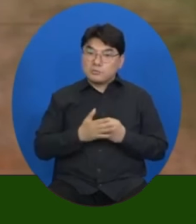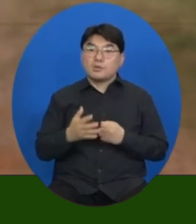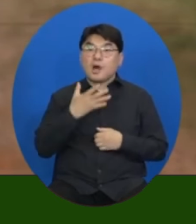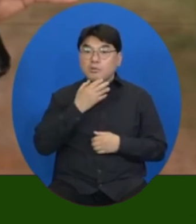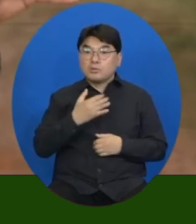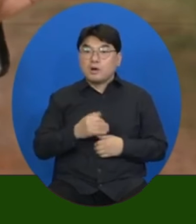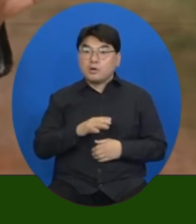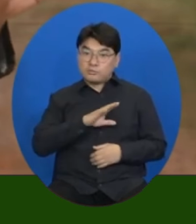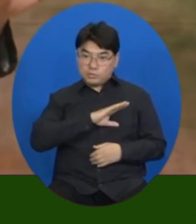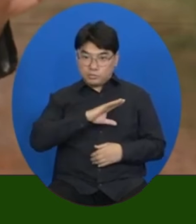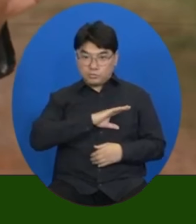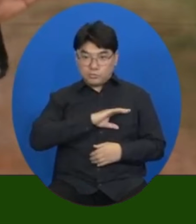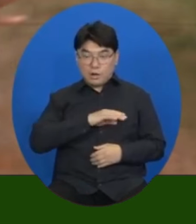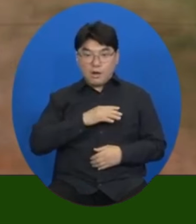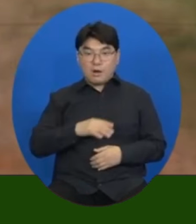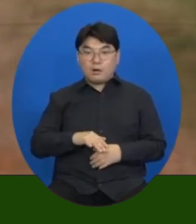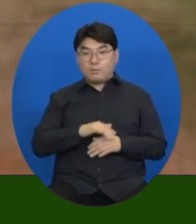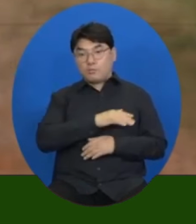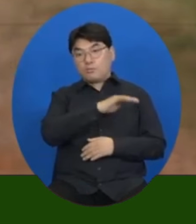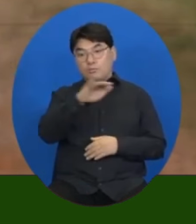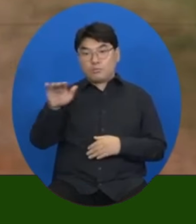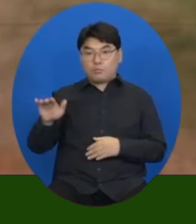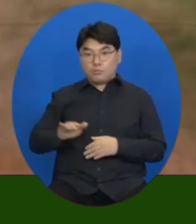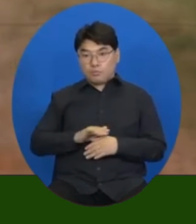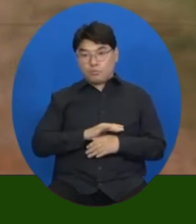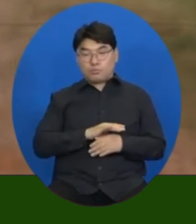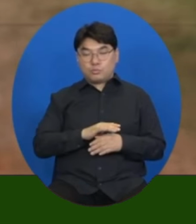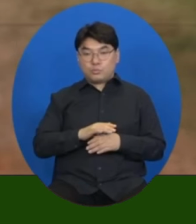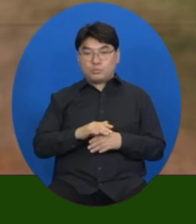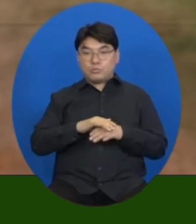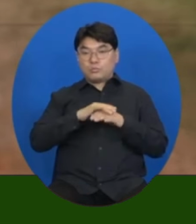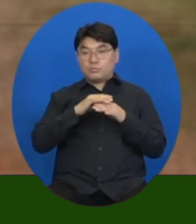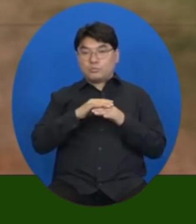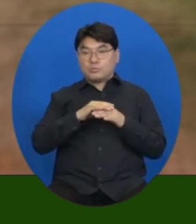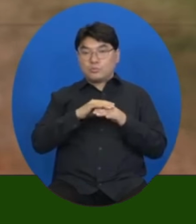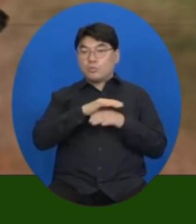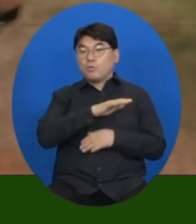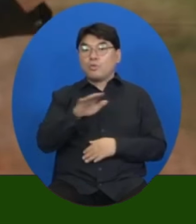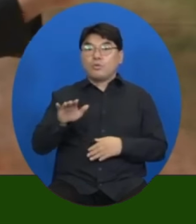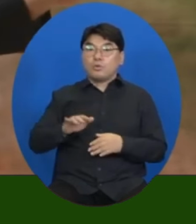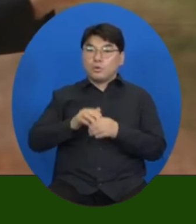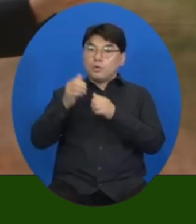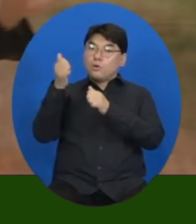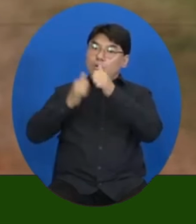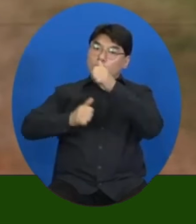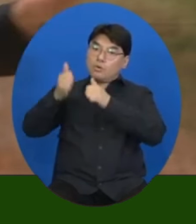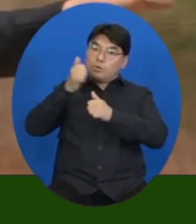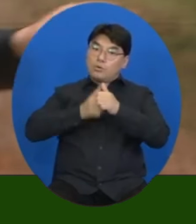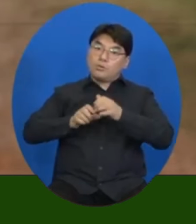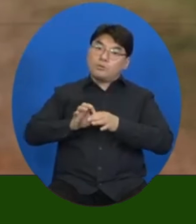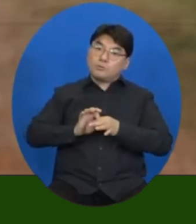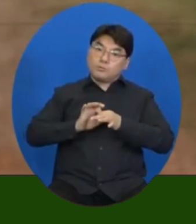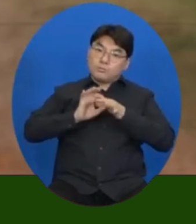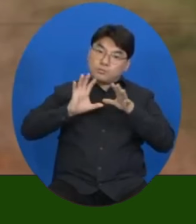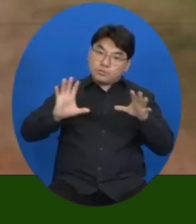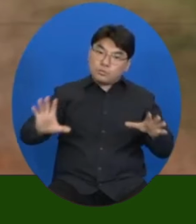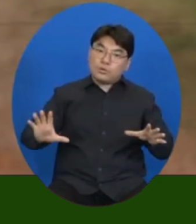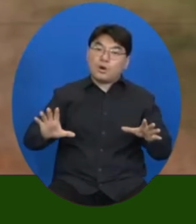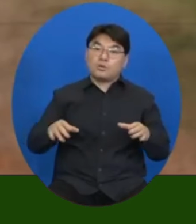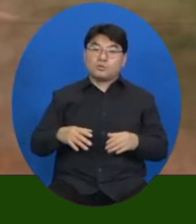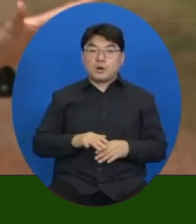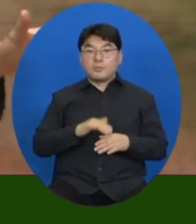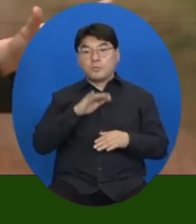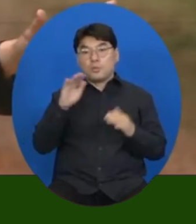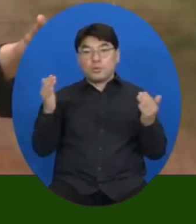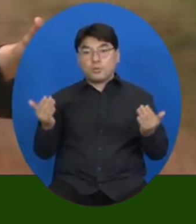아브라함 이름 너무 유명해진 거예요 시대를 뛰어넘 시들 시대가 시대가 막 몇 시대를 지나가도 다 알려지고 한국만이